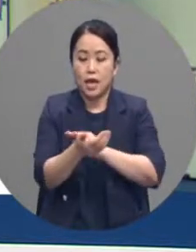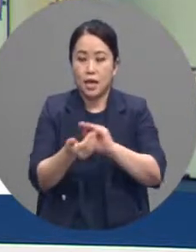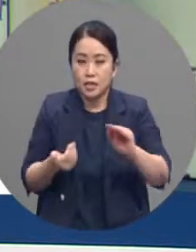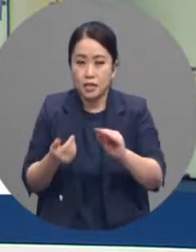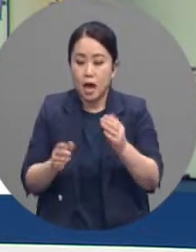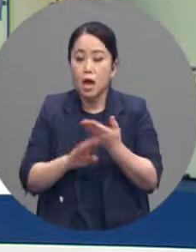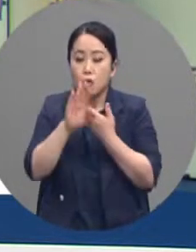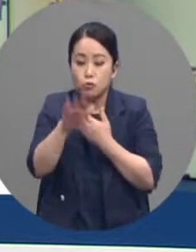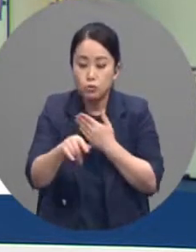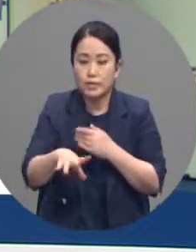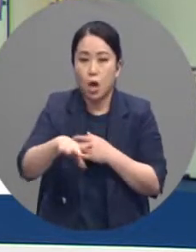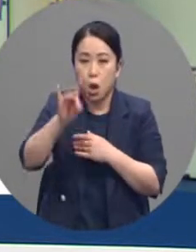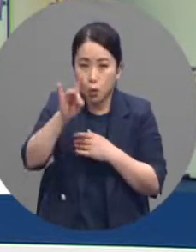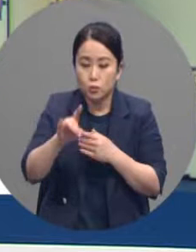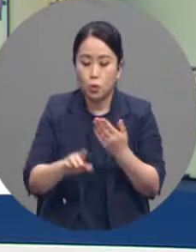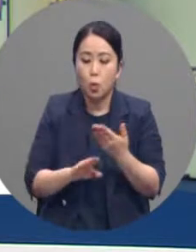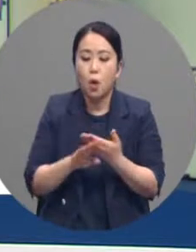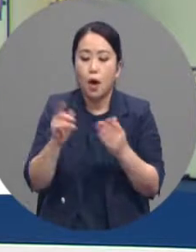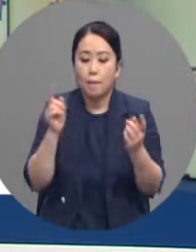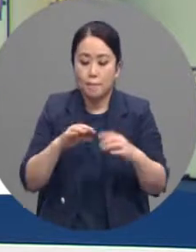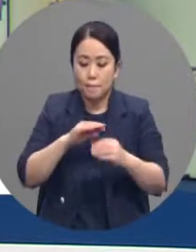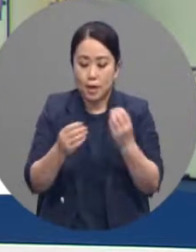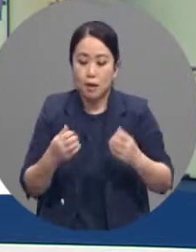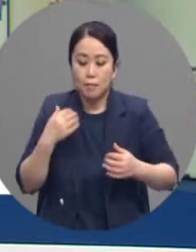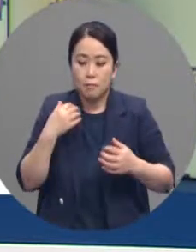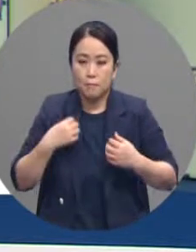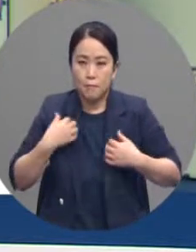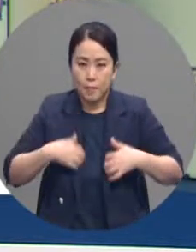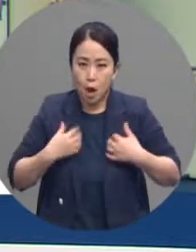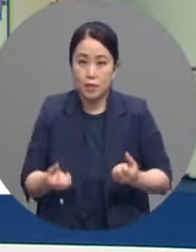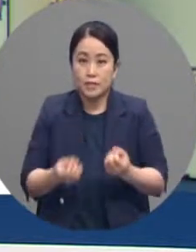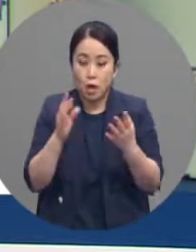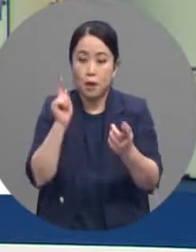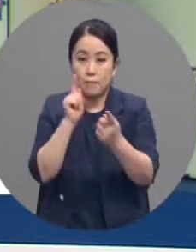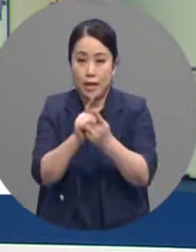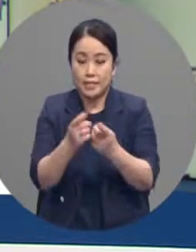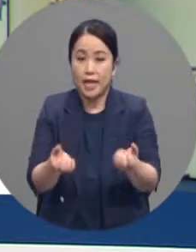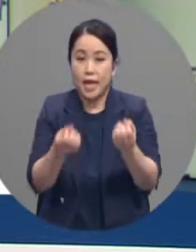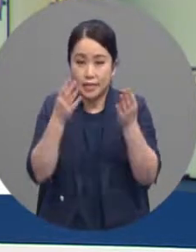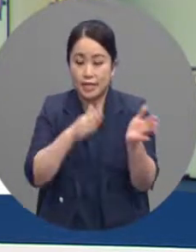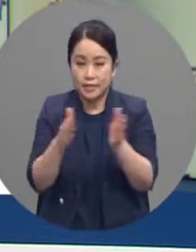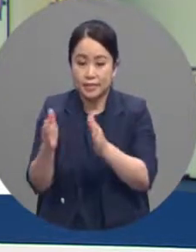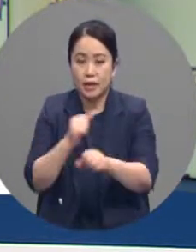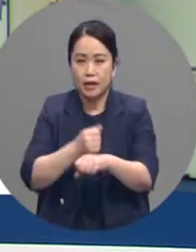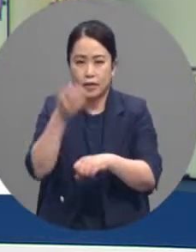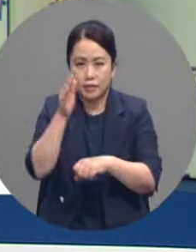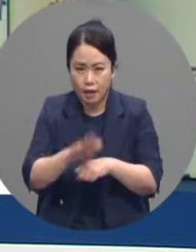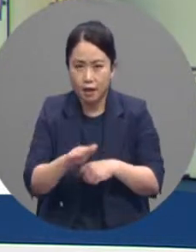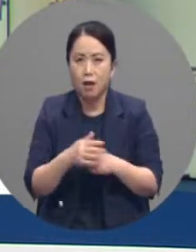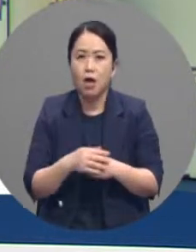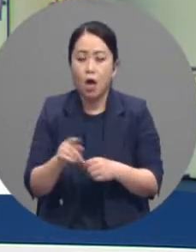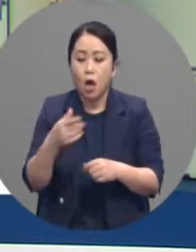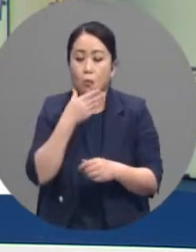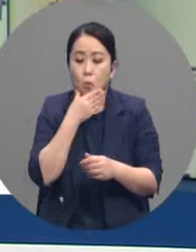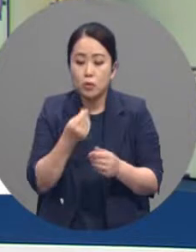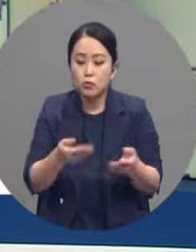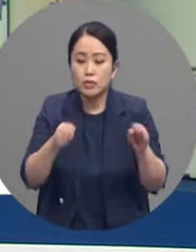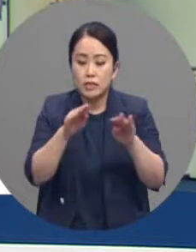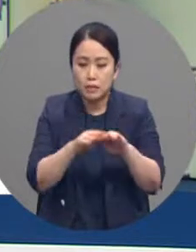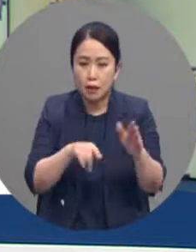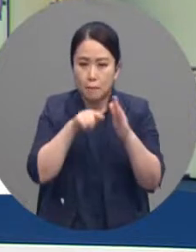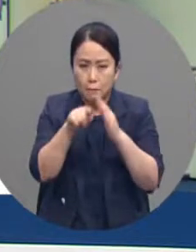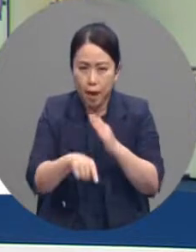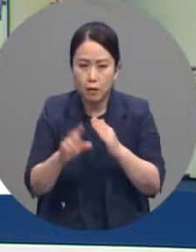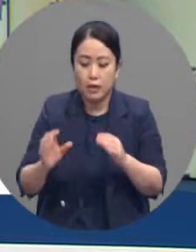명절 맞이 장외 행사를 진행했는데 단순한 명절 인사에서 벗어나 복지시설과 태풍 피해 현장을 찾았고